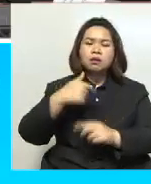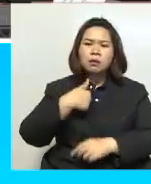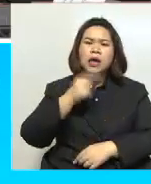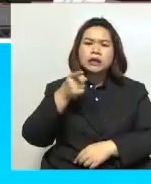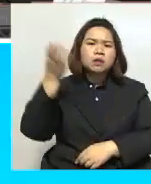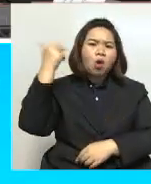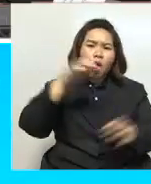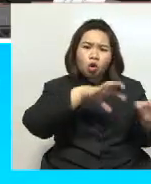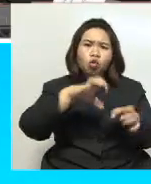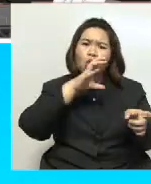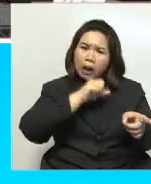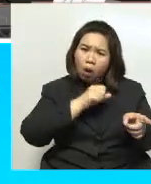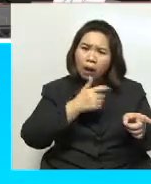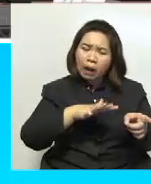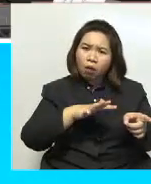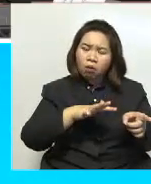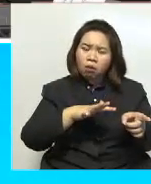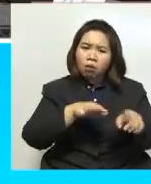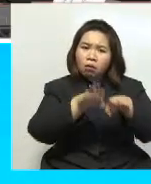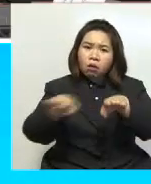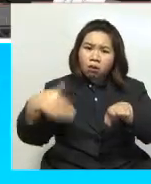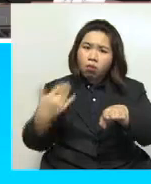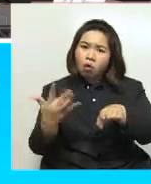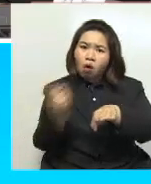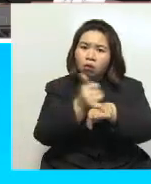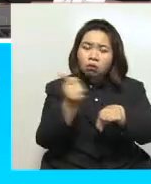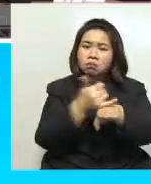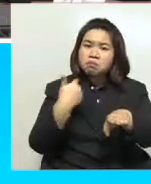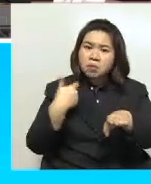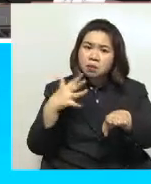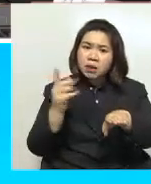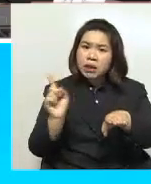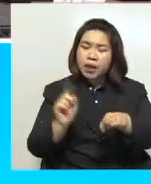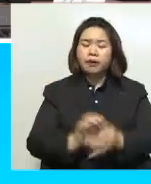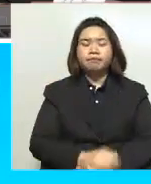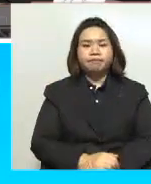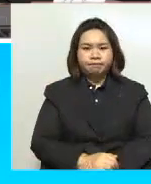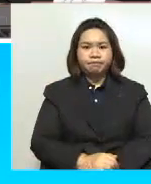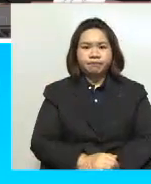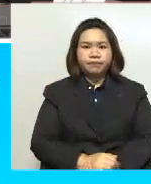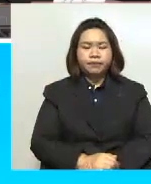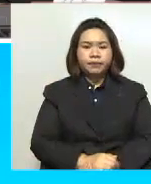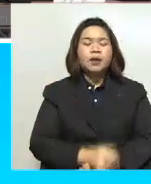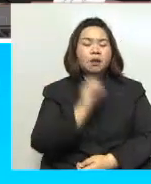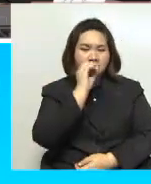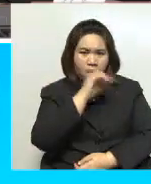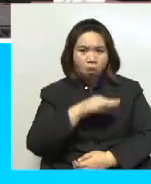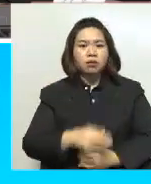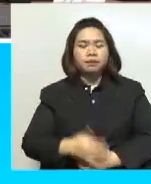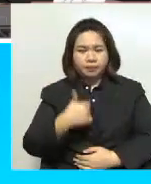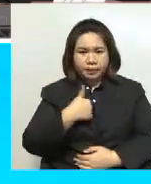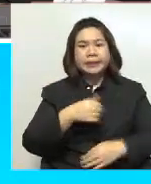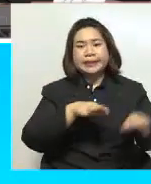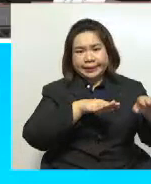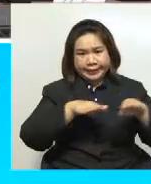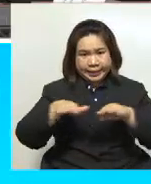ที่เขาเคยนั่งรถตู้จะมีรถมารับส่งไหมคะจะมีรถมาให้บริการไหมคะ คืออย่างที่เรียนนะฮะคือเราเตรียมค